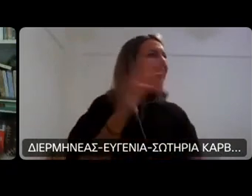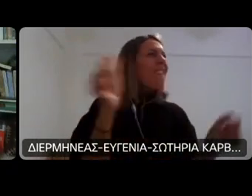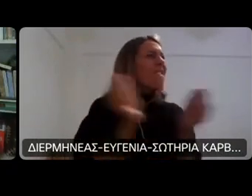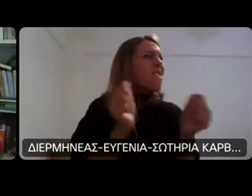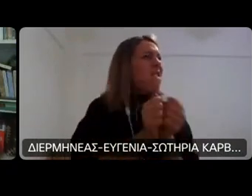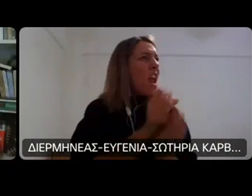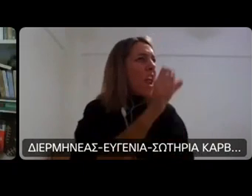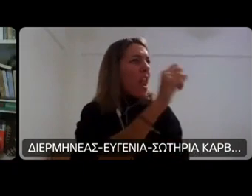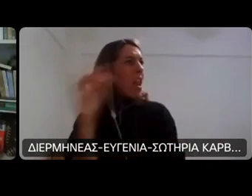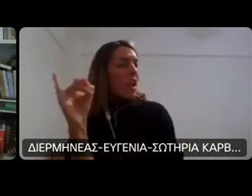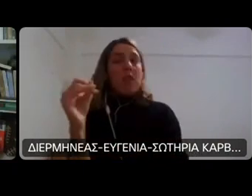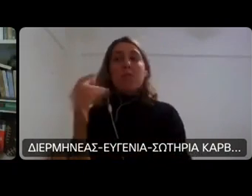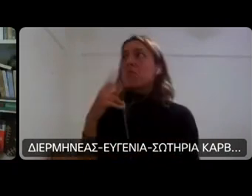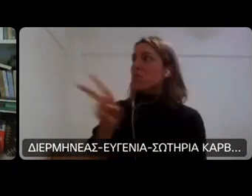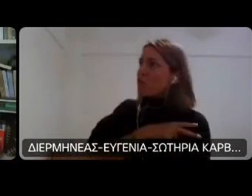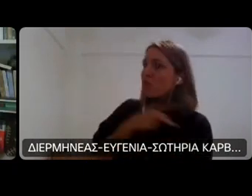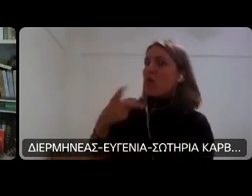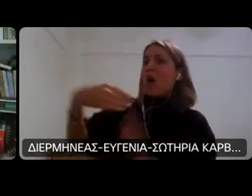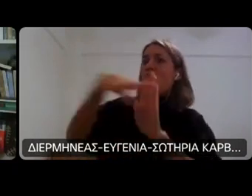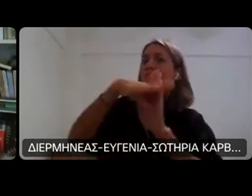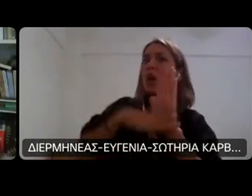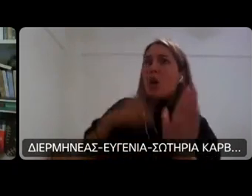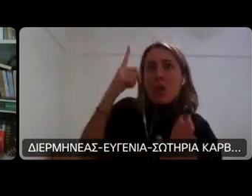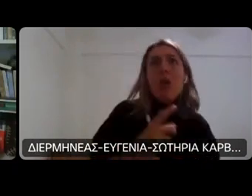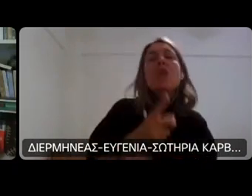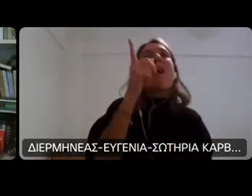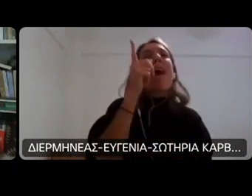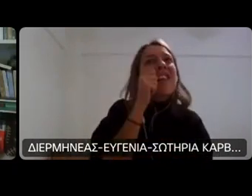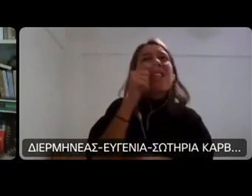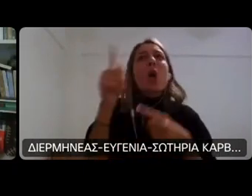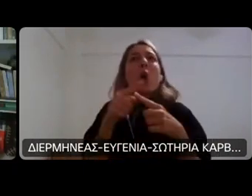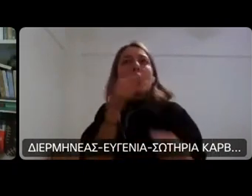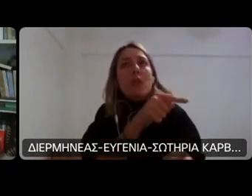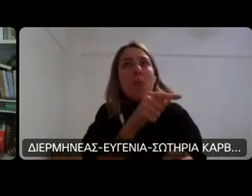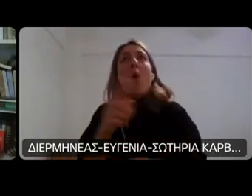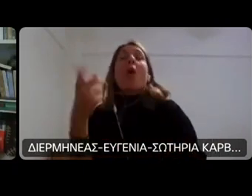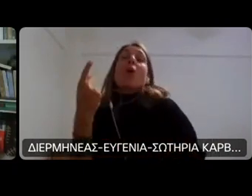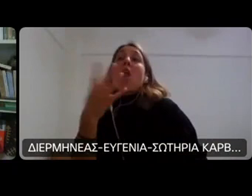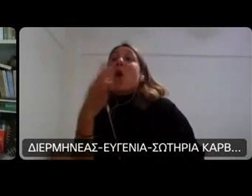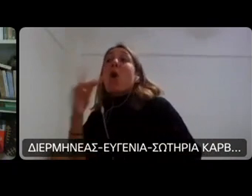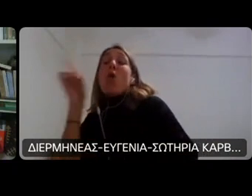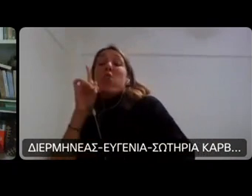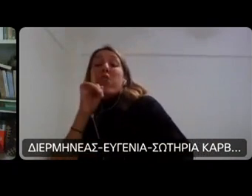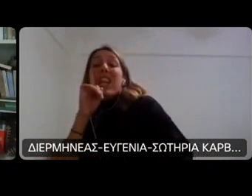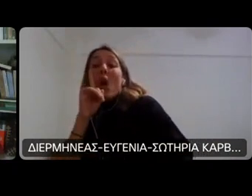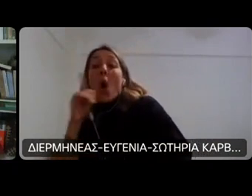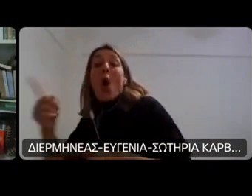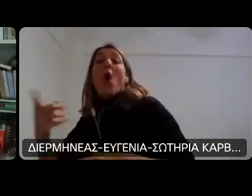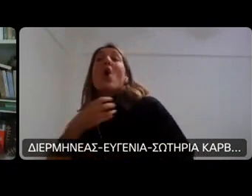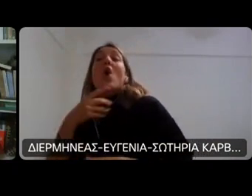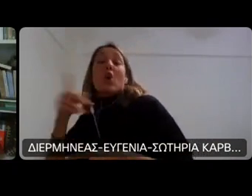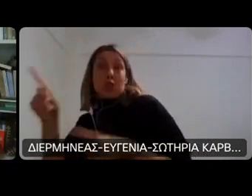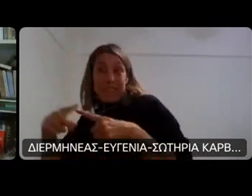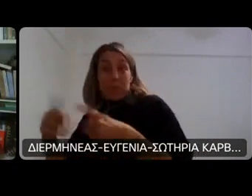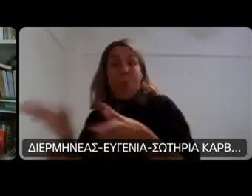τυπικά. Τον κανόνα τον ξέρουμε. Το αρσενικό γραμματικό γένος συμπεριλαμβάνει το θηλυκό. Χρησιμοποιούμε το αρσενικό γένος για να δηλώσουμε και τα δύο